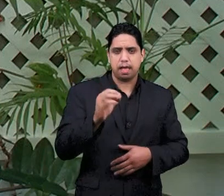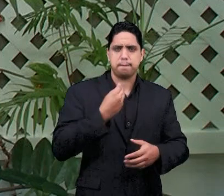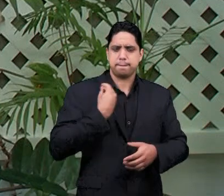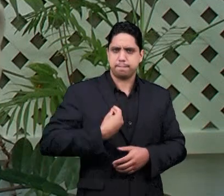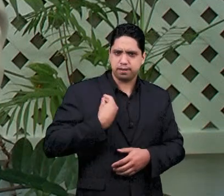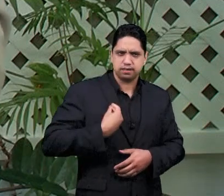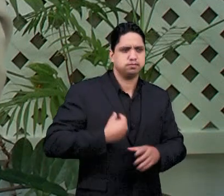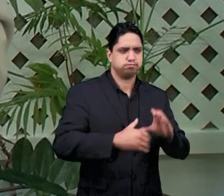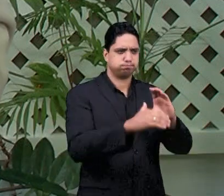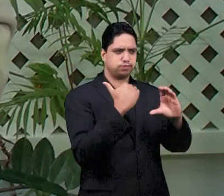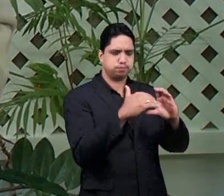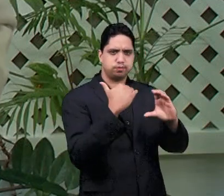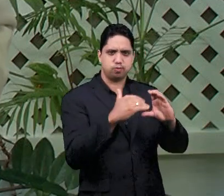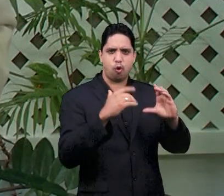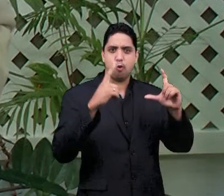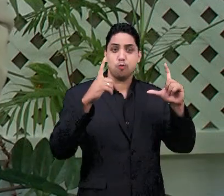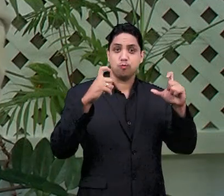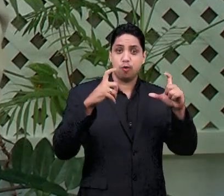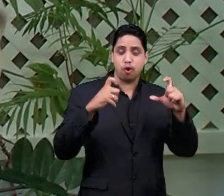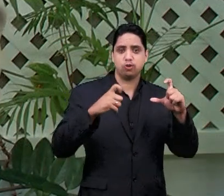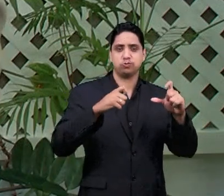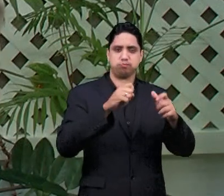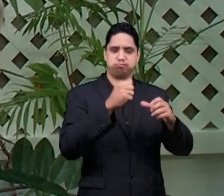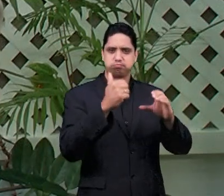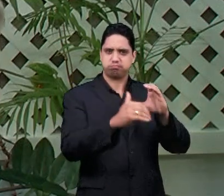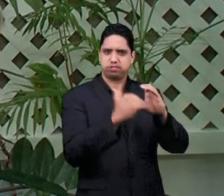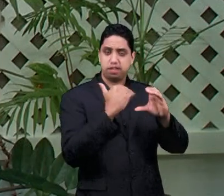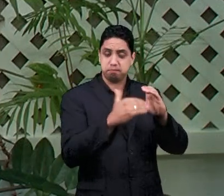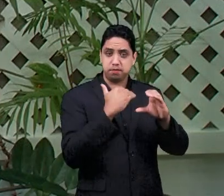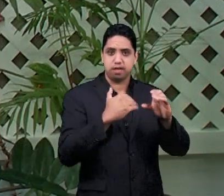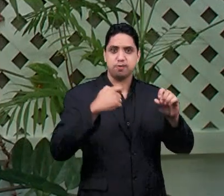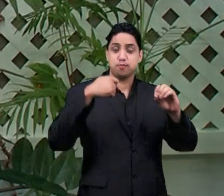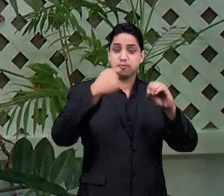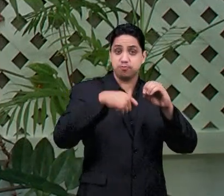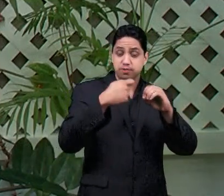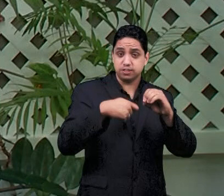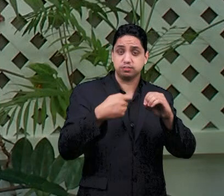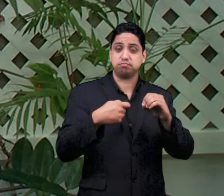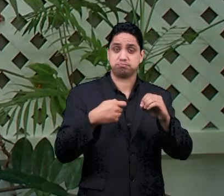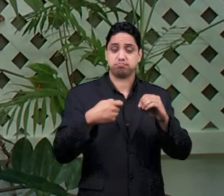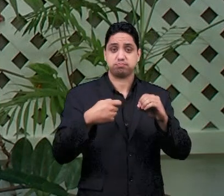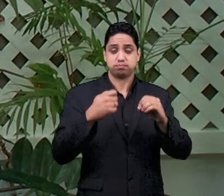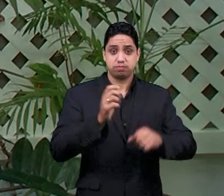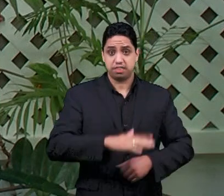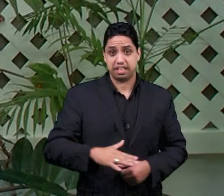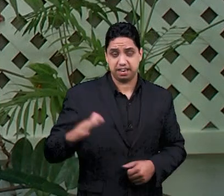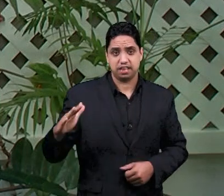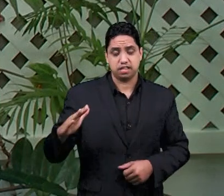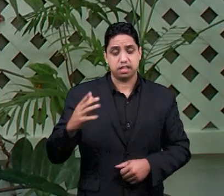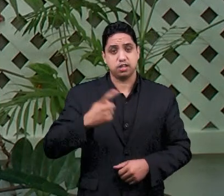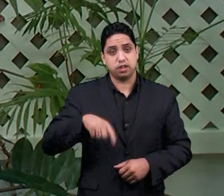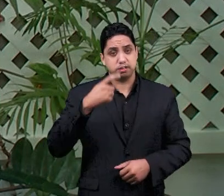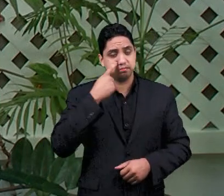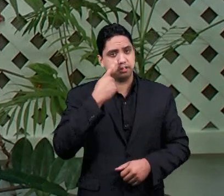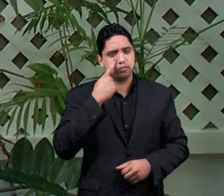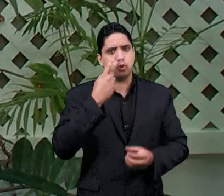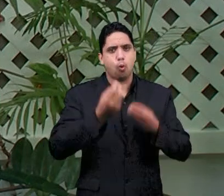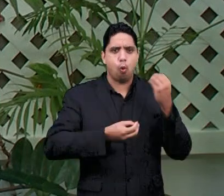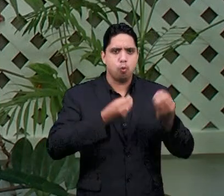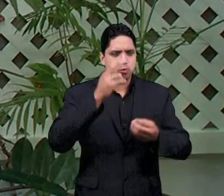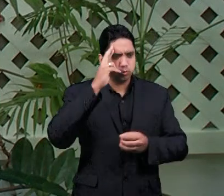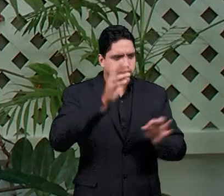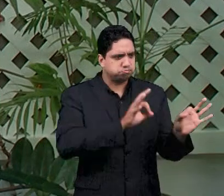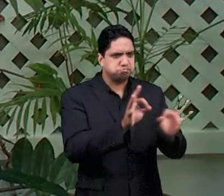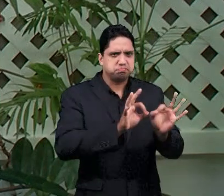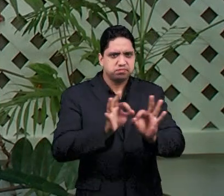train d'envoyer leur participation, des photographies, des emails, des enfants. Et nous sommes en train de voir que le Seigneur